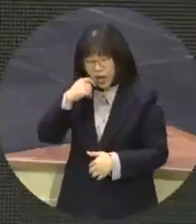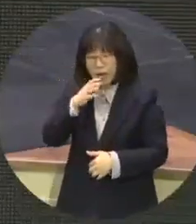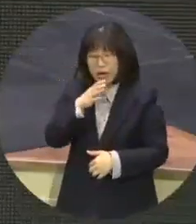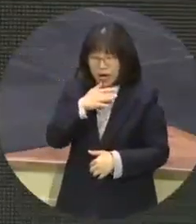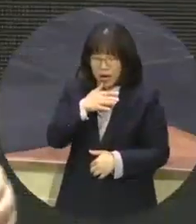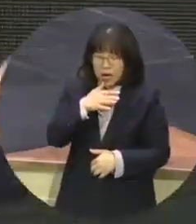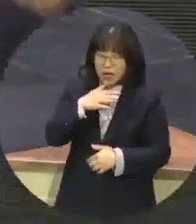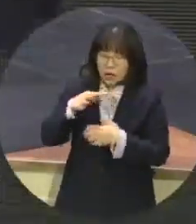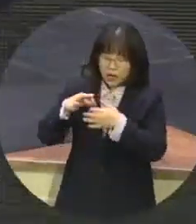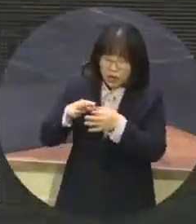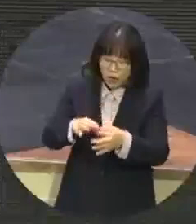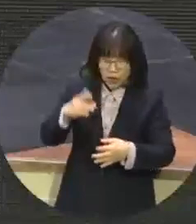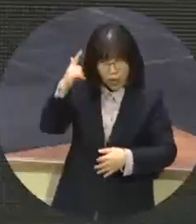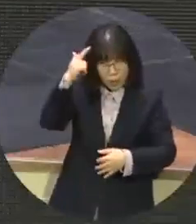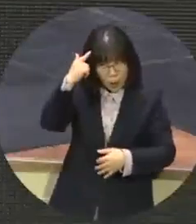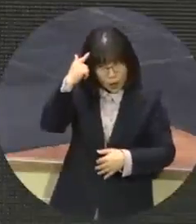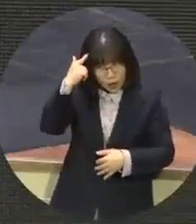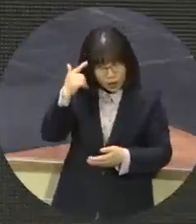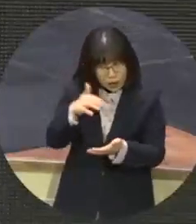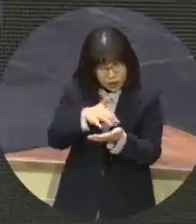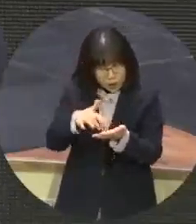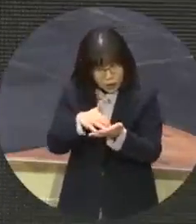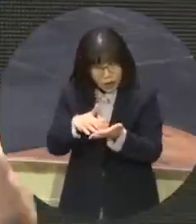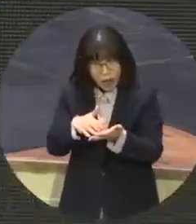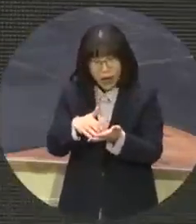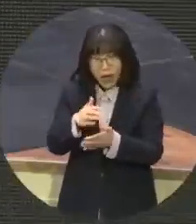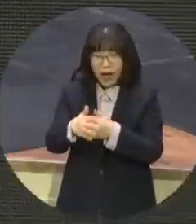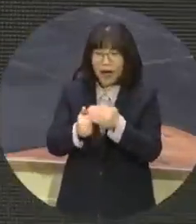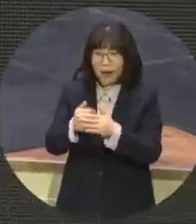세신다. 하나님 내 머리카락을 보호해 주십시오.